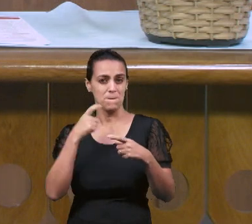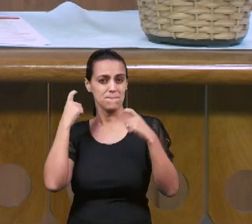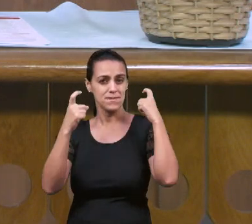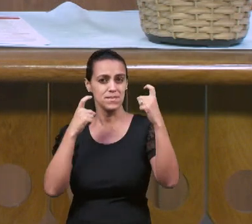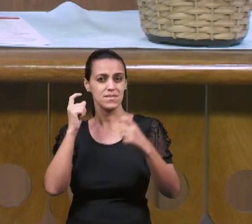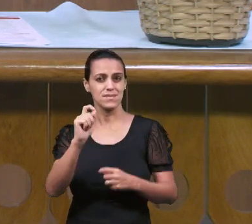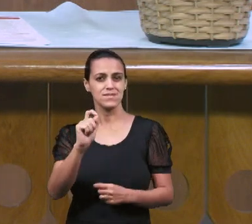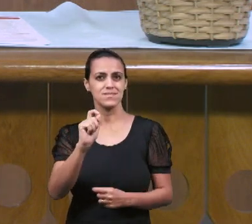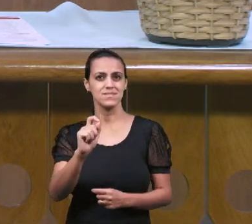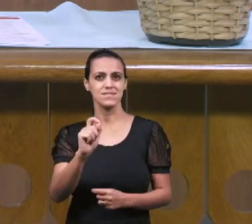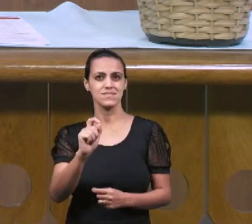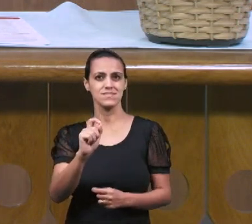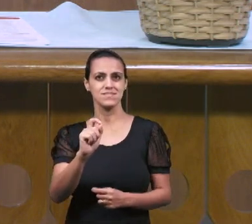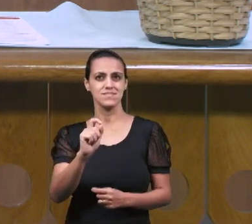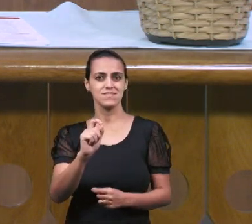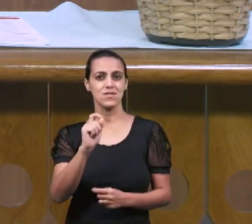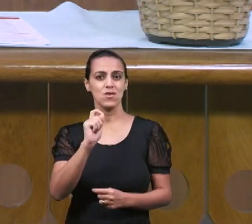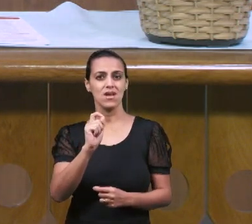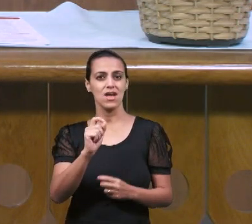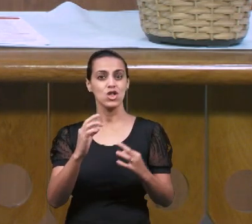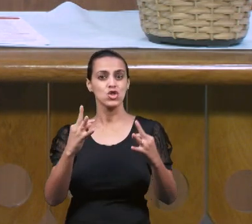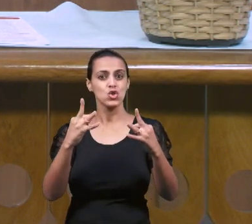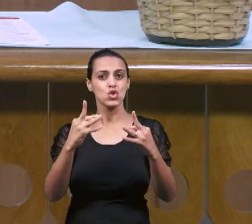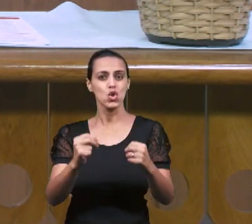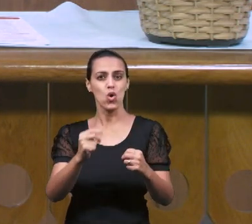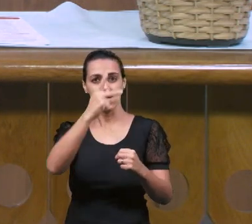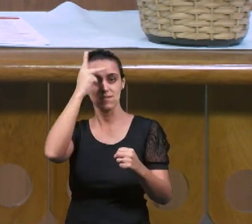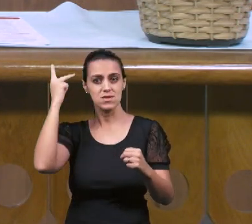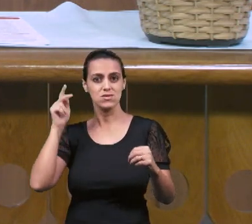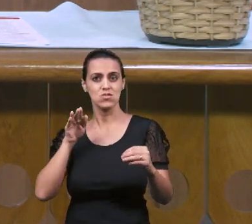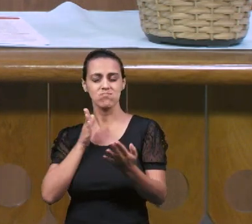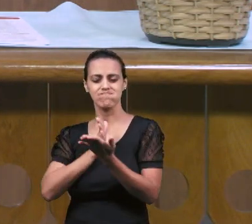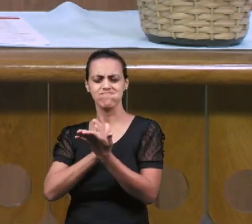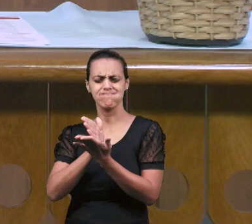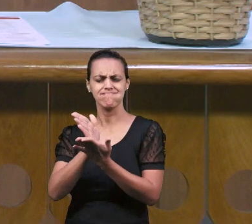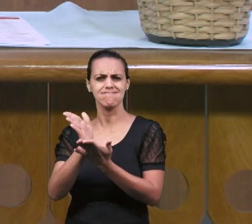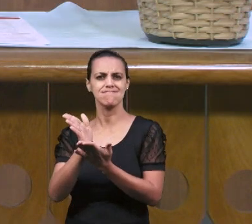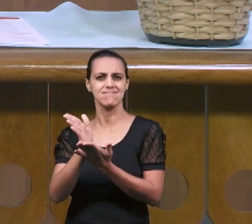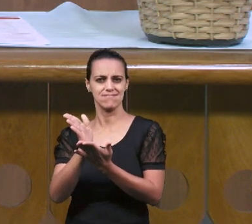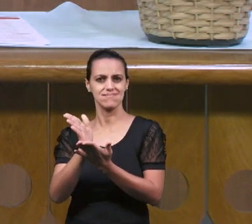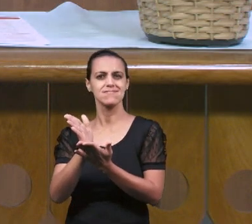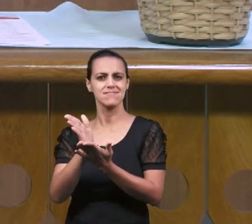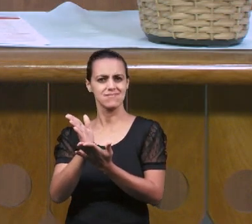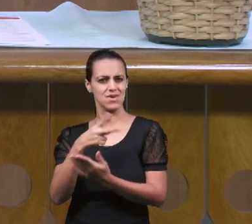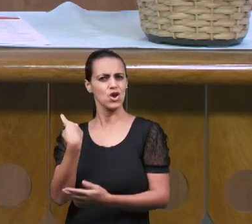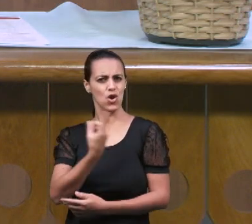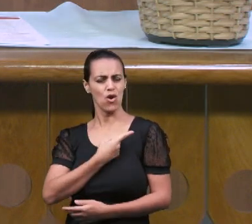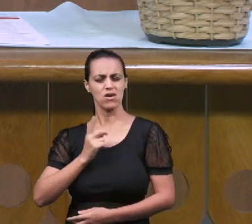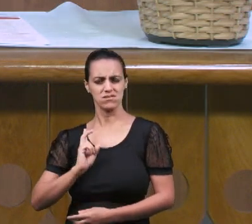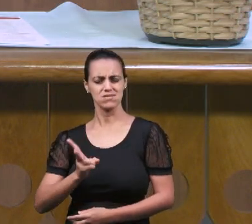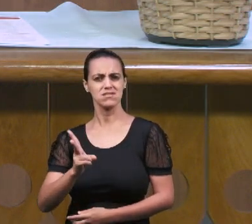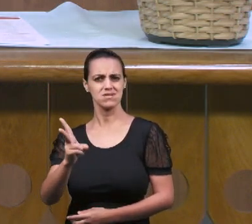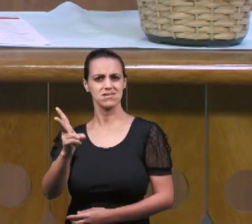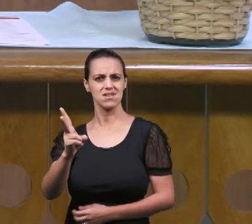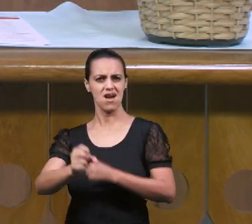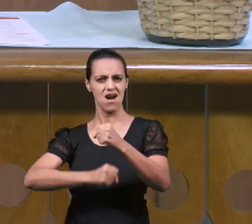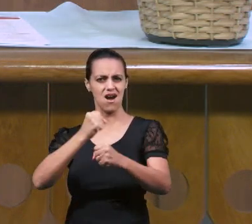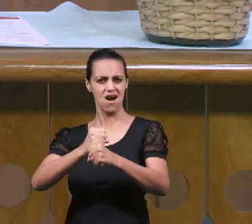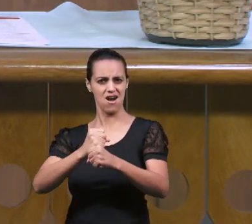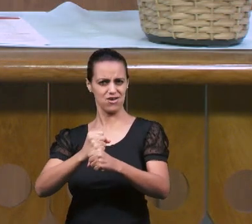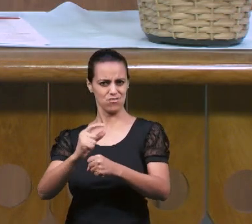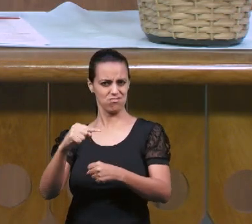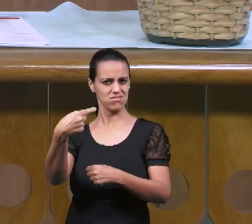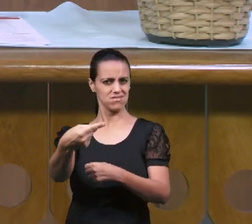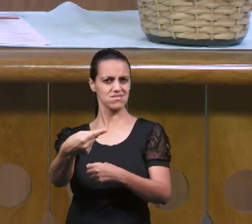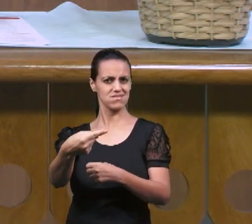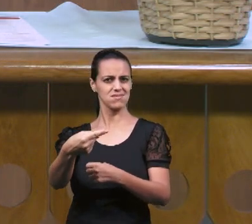la direction de ce que le Seigneur nous a mené jusqu'ici. Nous allons avancer, et cette prochaine année, c'est une année de